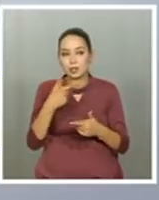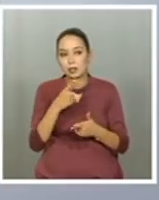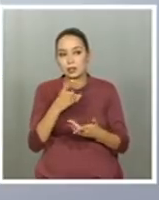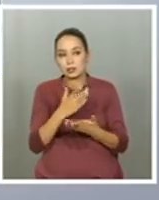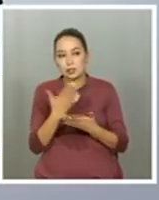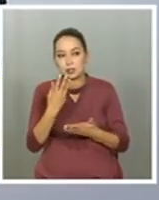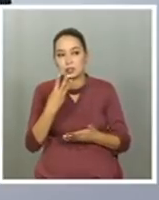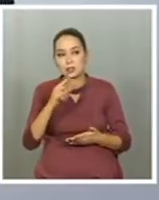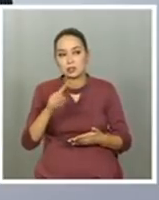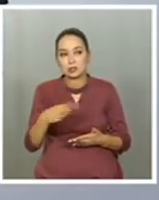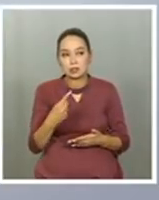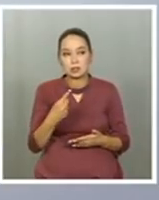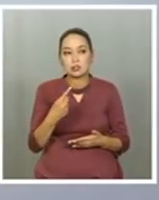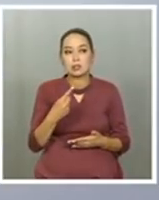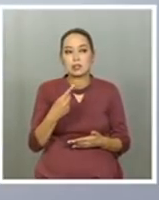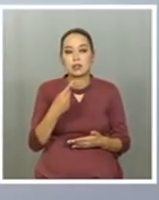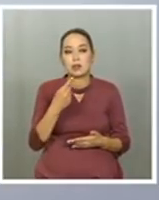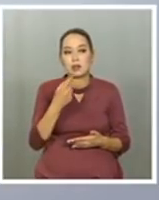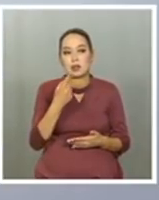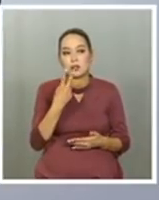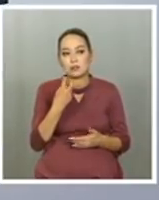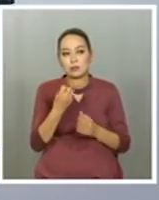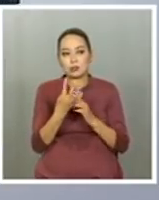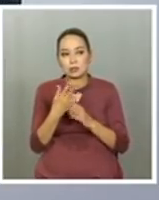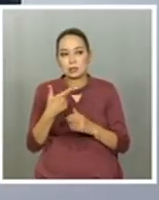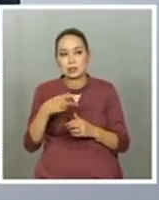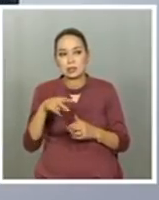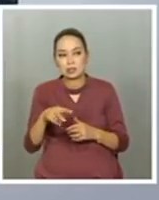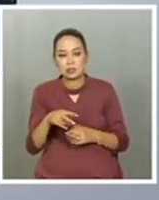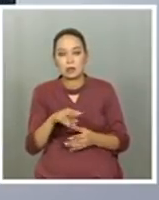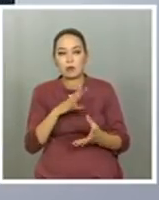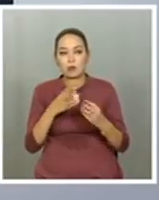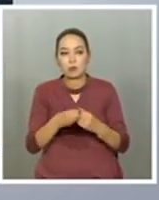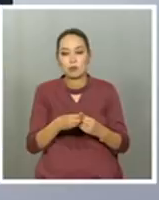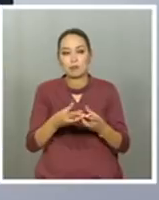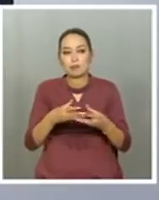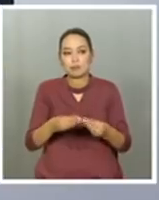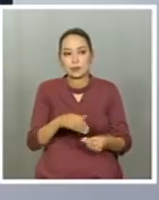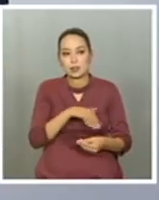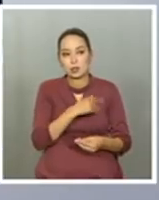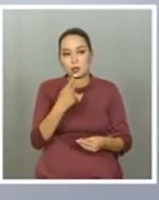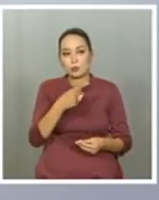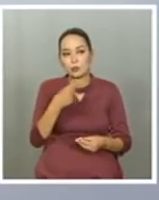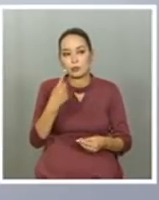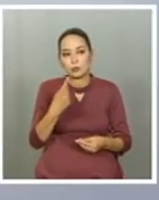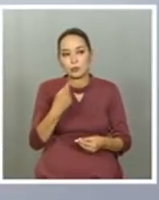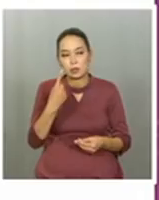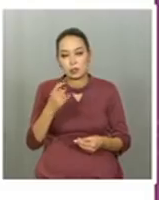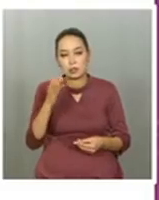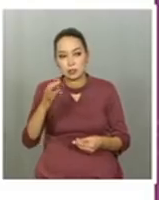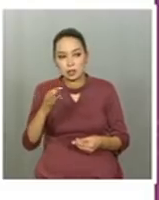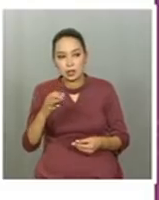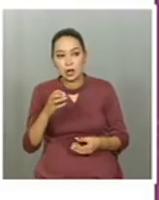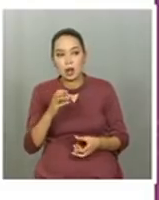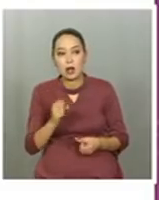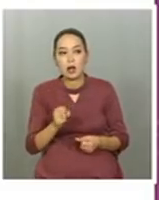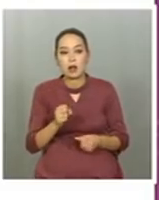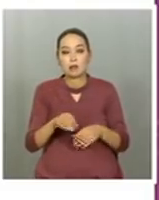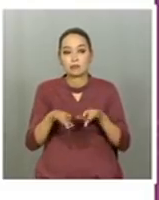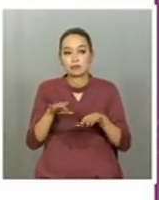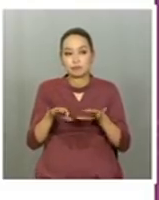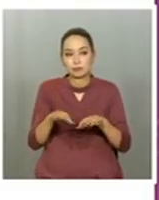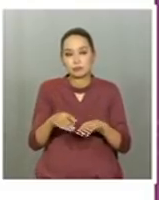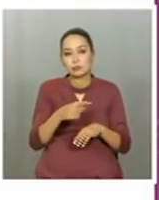3.214 грамм бөлінген литр. Балқу температурасы минус 101 градус Цельсий. Қайнау температурасы